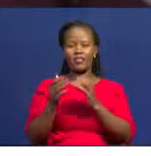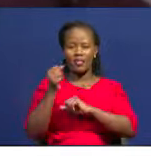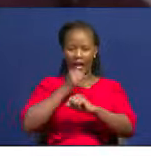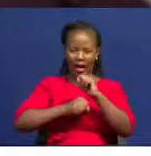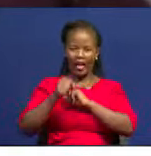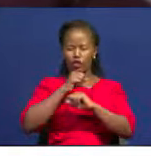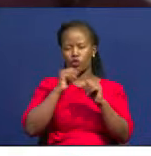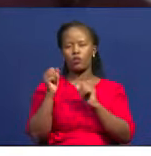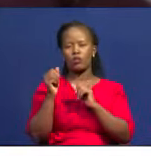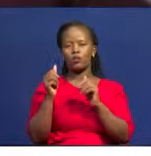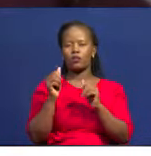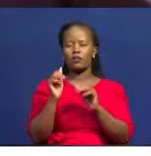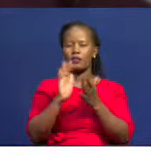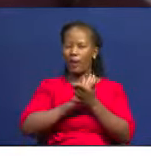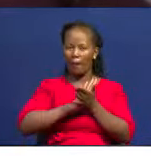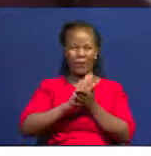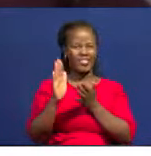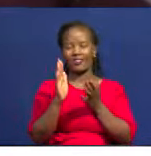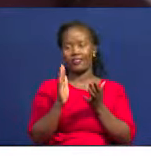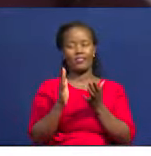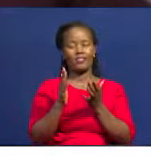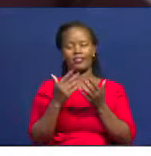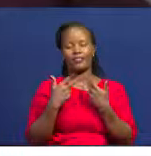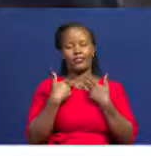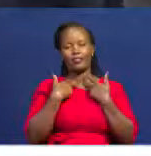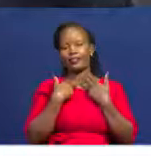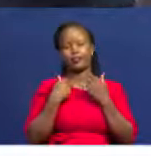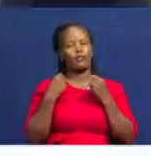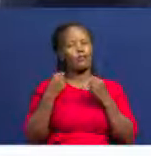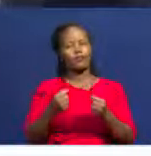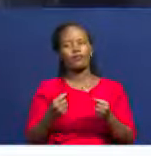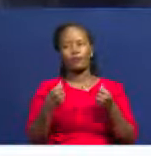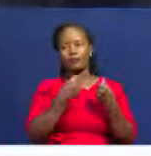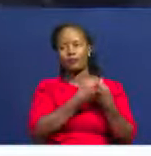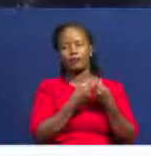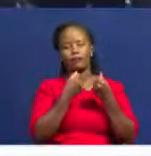action, we don't have a country anymore.